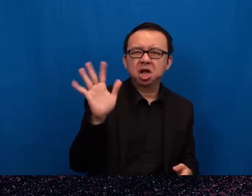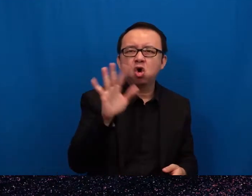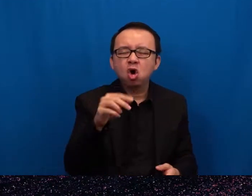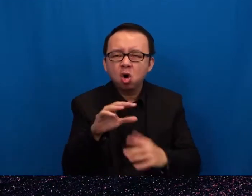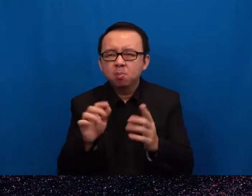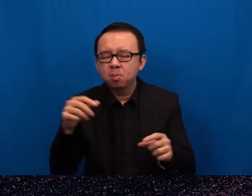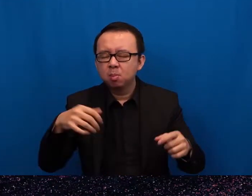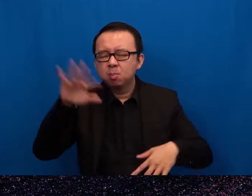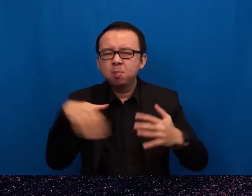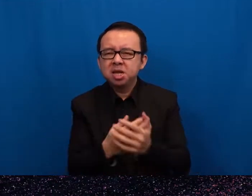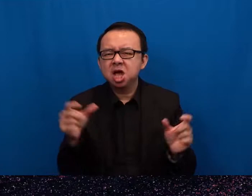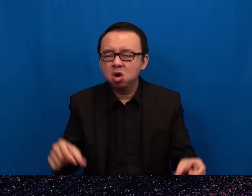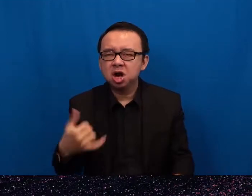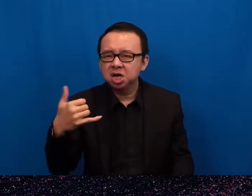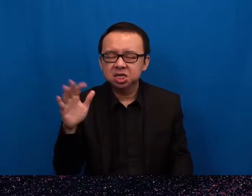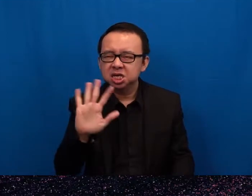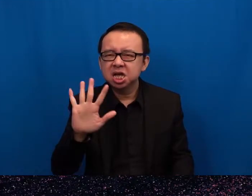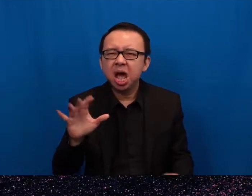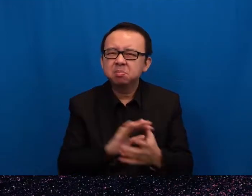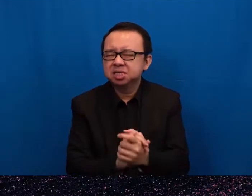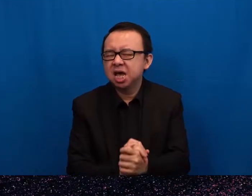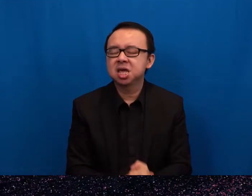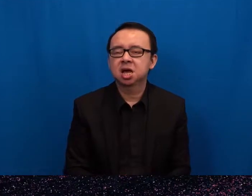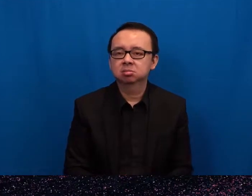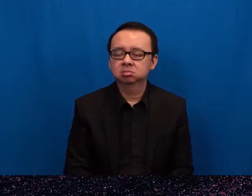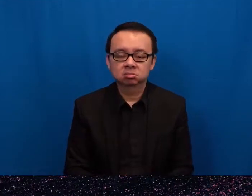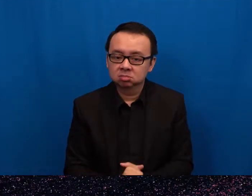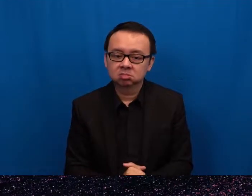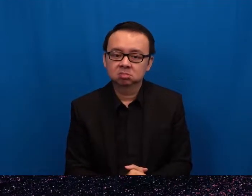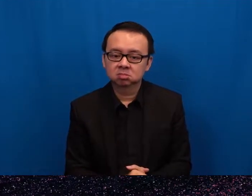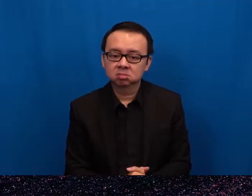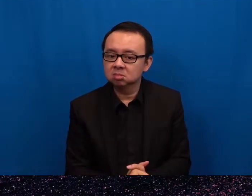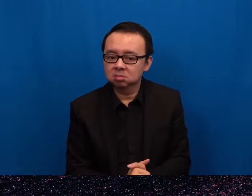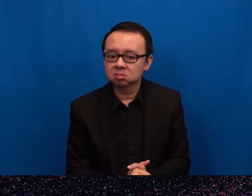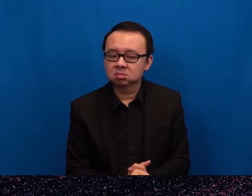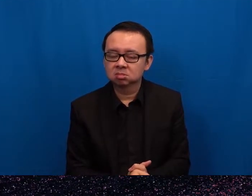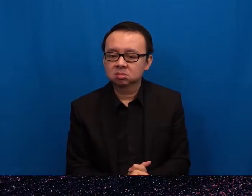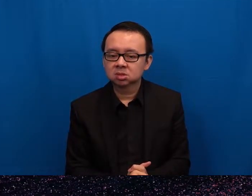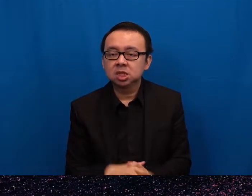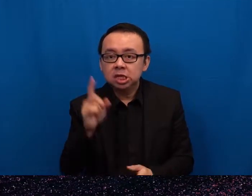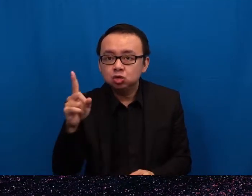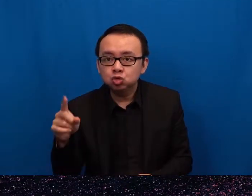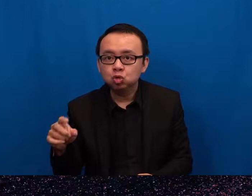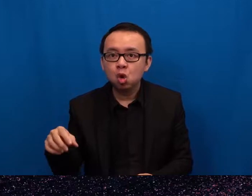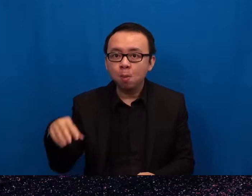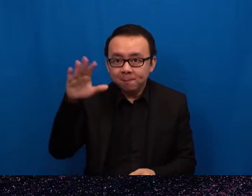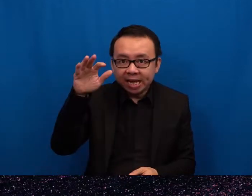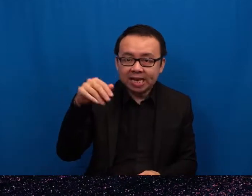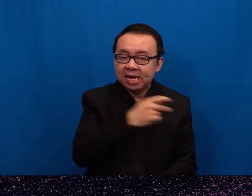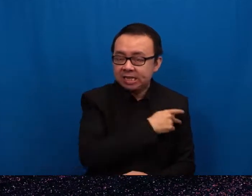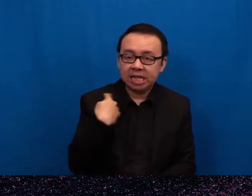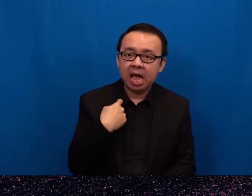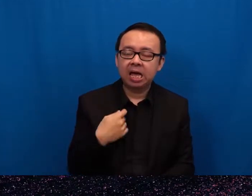kan? Kita harus prihatin. Ada peperangan terjadi. And I think this is a call. Gereja